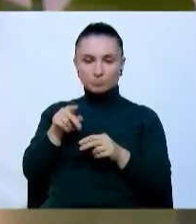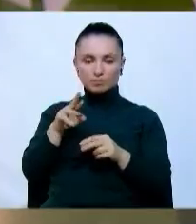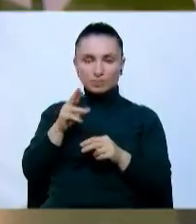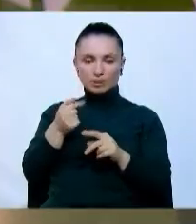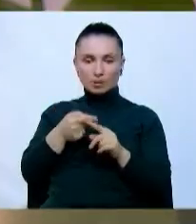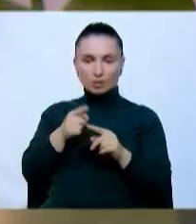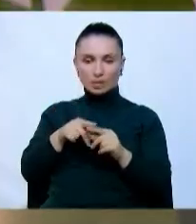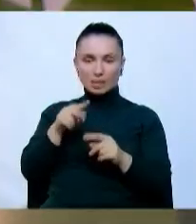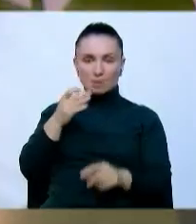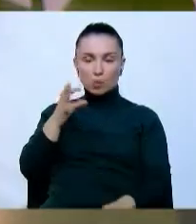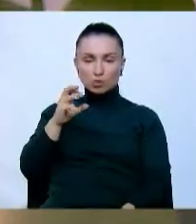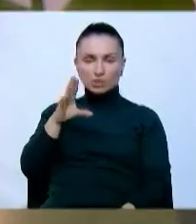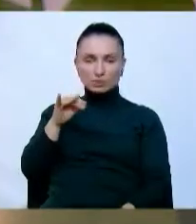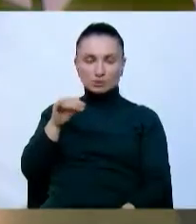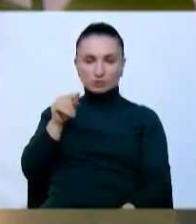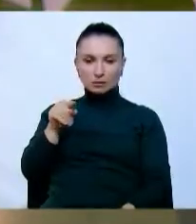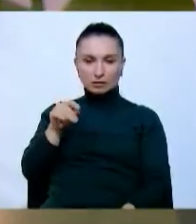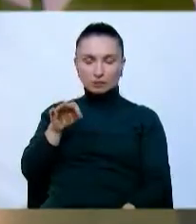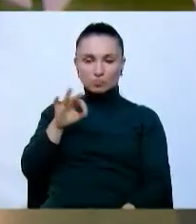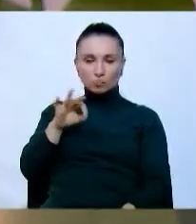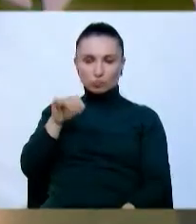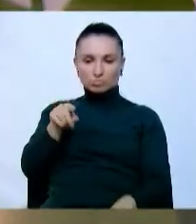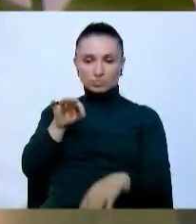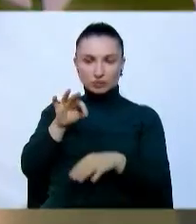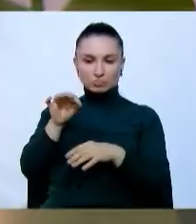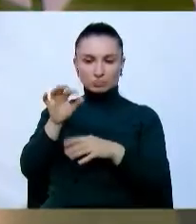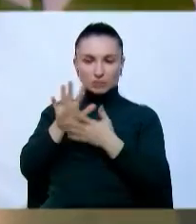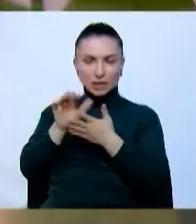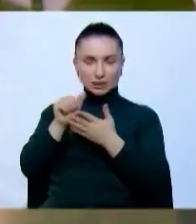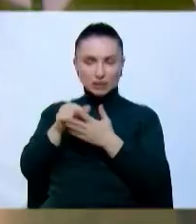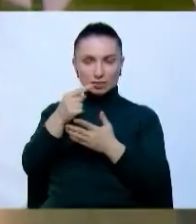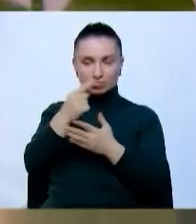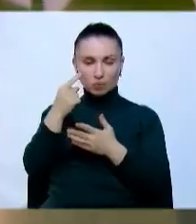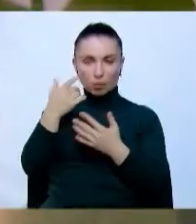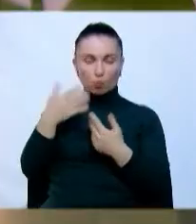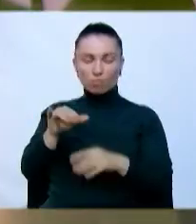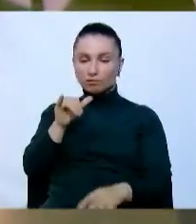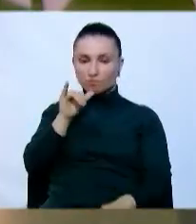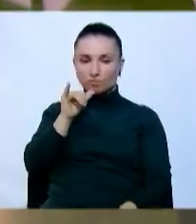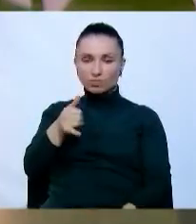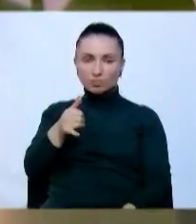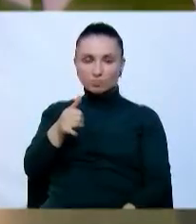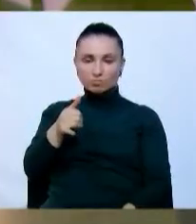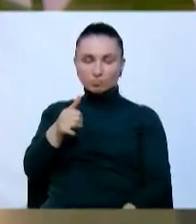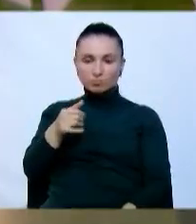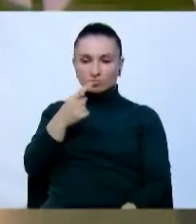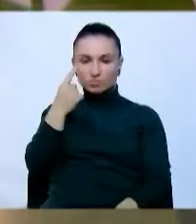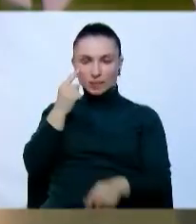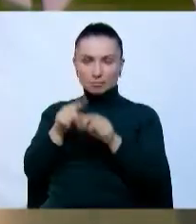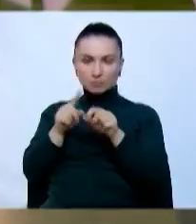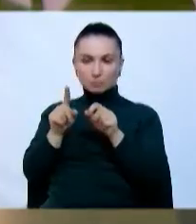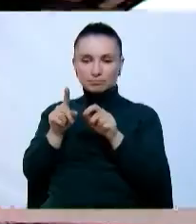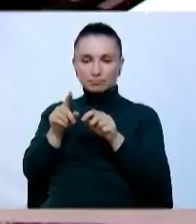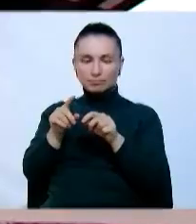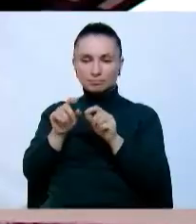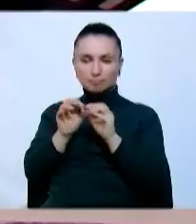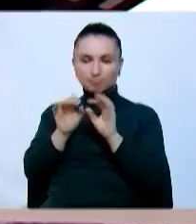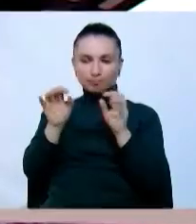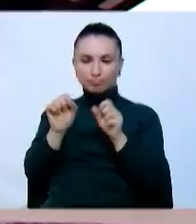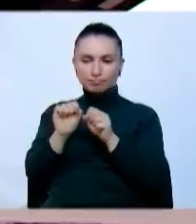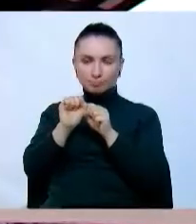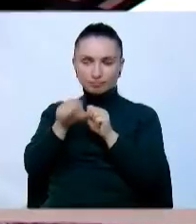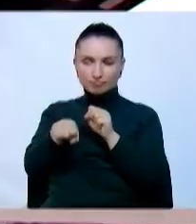და ლიმფოციტების და ეპითელიუმის დაზიანების შემთხვევაში ვეღარ ხდება ასე გამკლავება